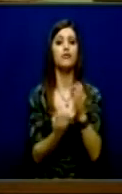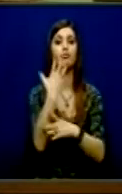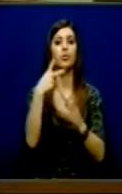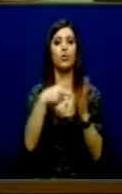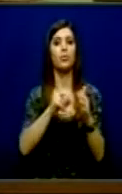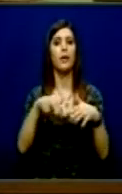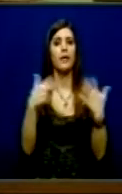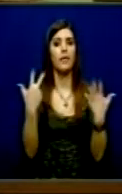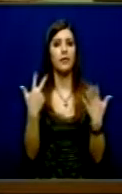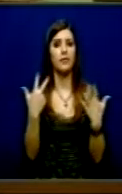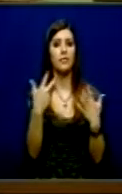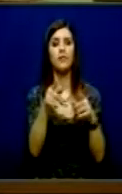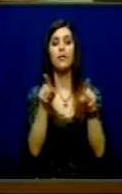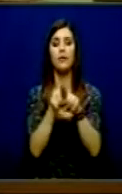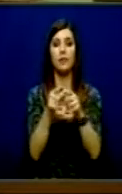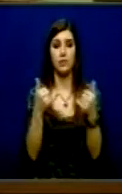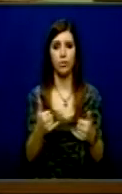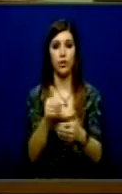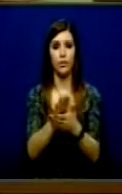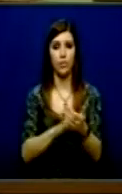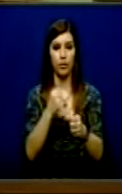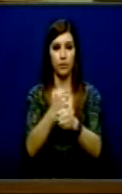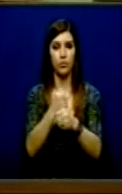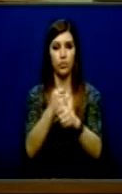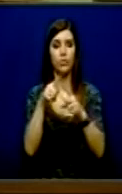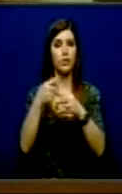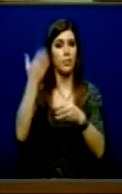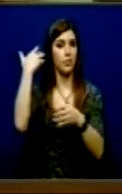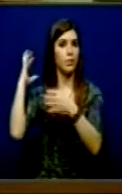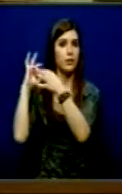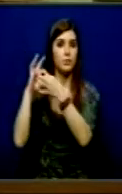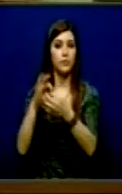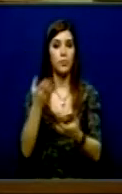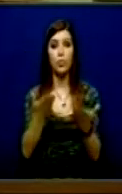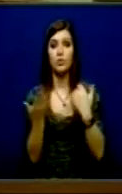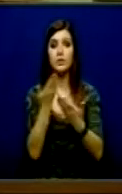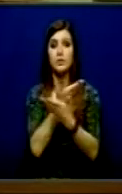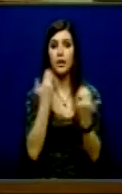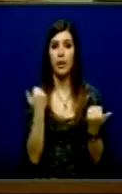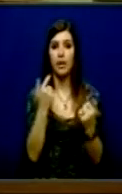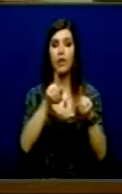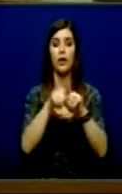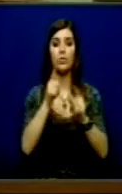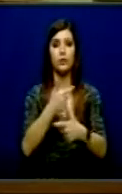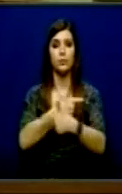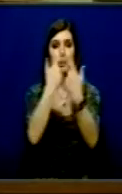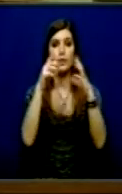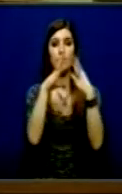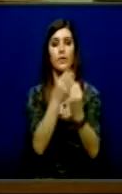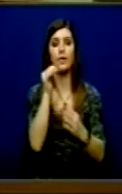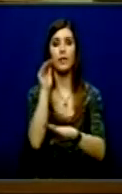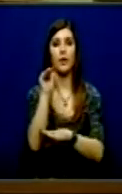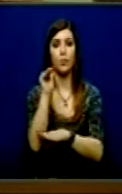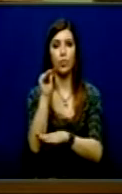shteti sotëm vazhdimsi e punës në periudhat e kaluara? Ndër më të rëndësishmet është qarimi raportit të shtetit ton